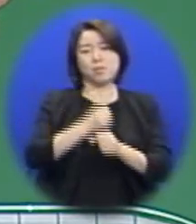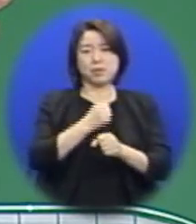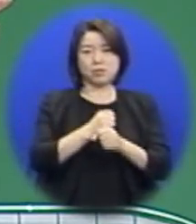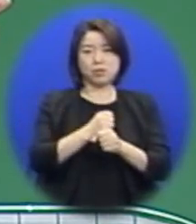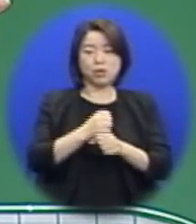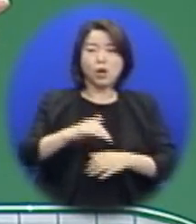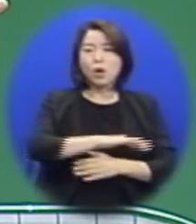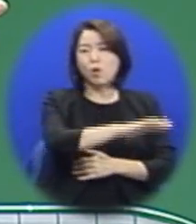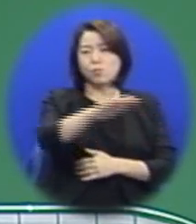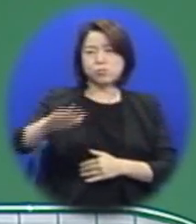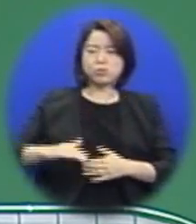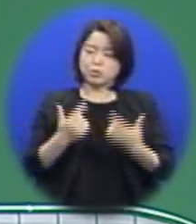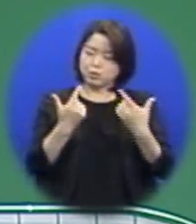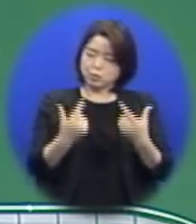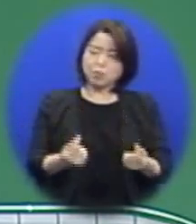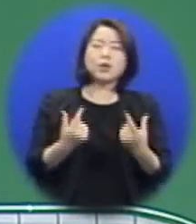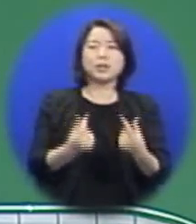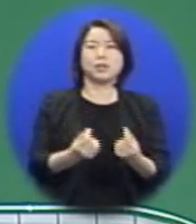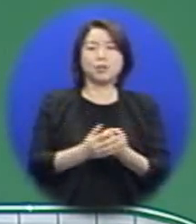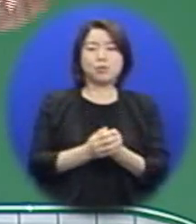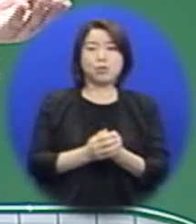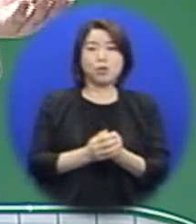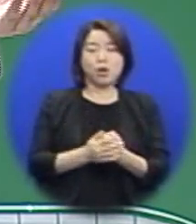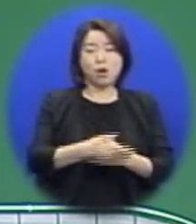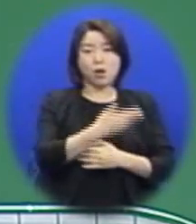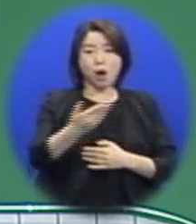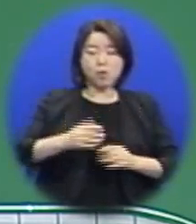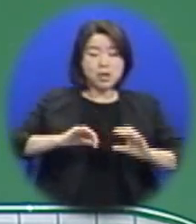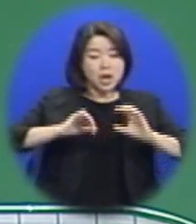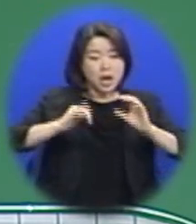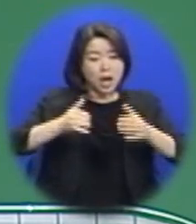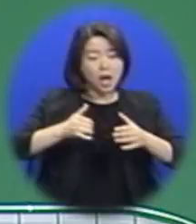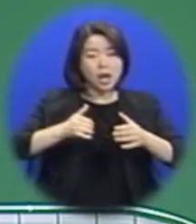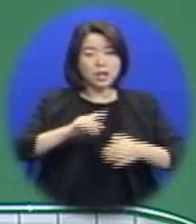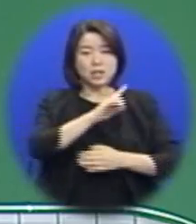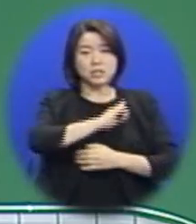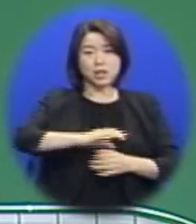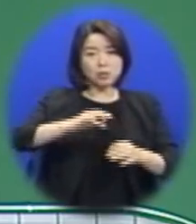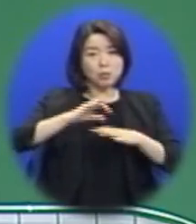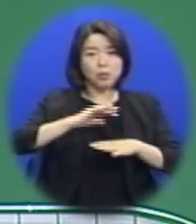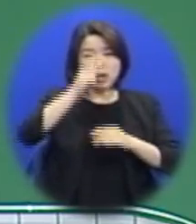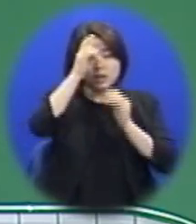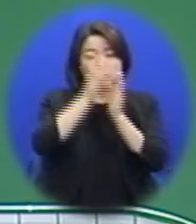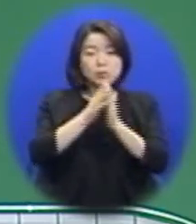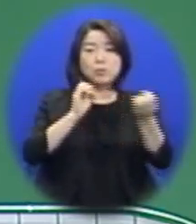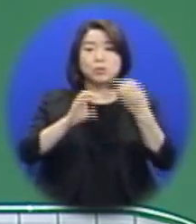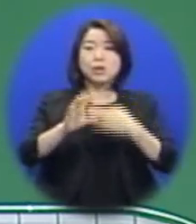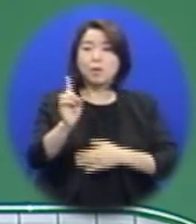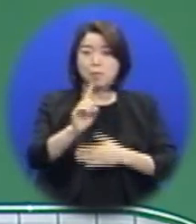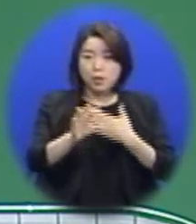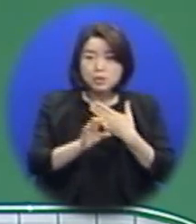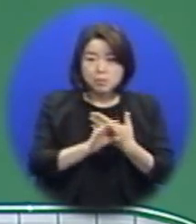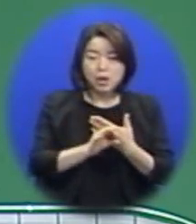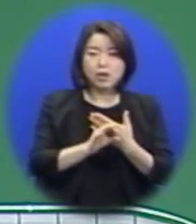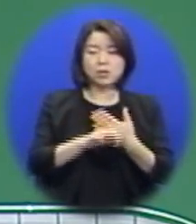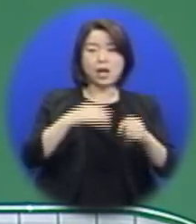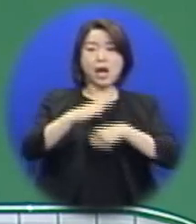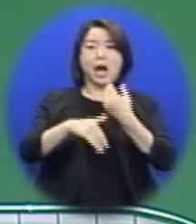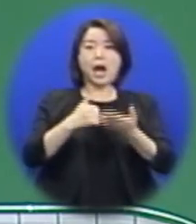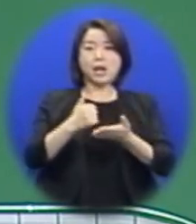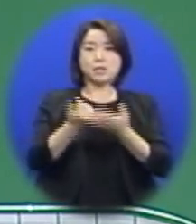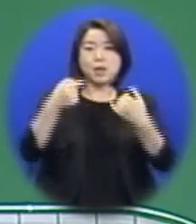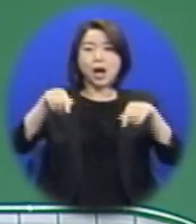똑같습니다. 여러분에게 있어서 가장 놀라운 기도의 응답이 뭔지 아십니까? 하나님이 함께 계시다는 것에